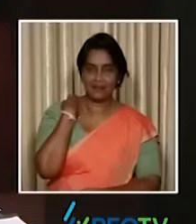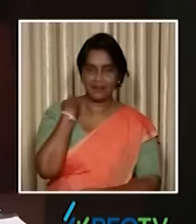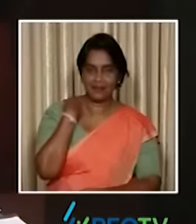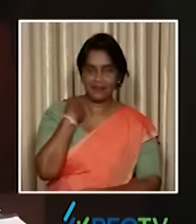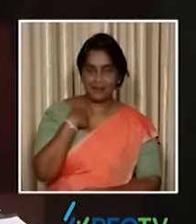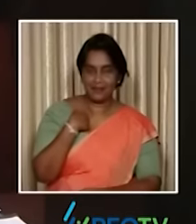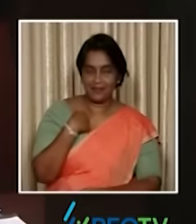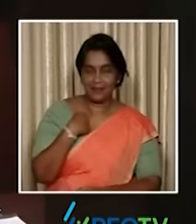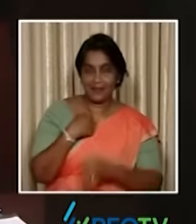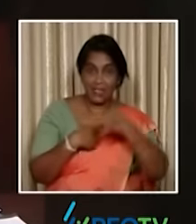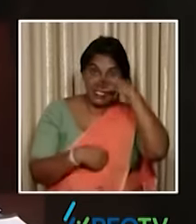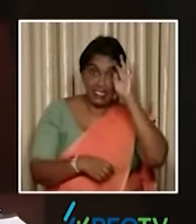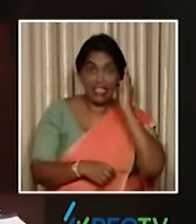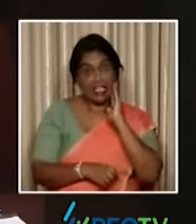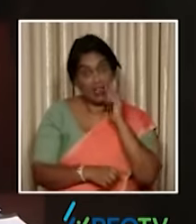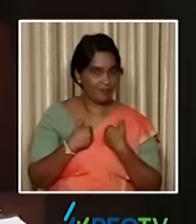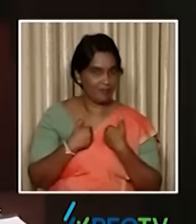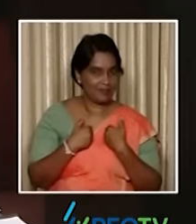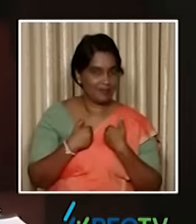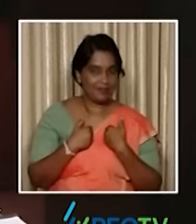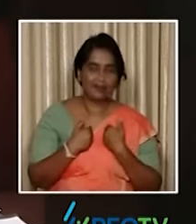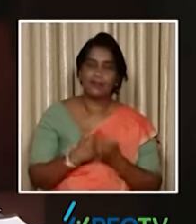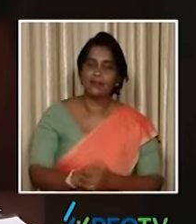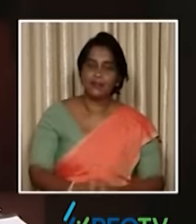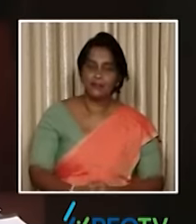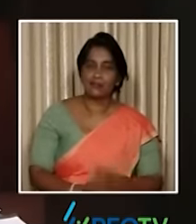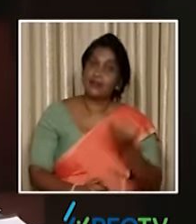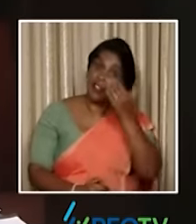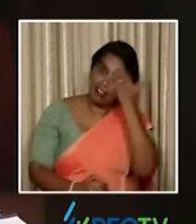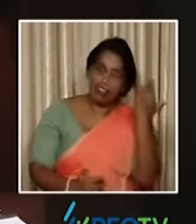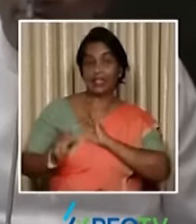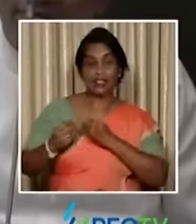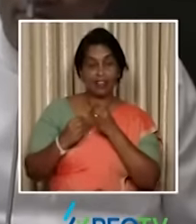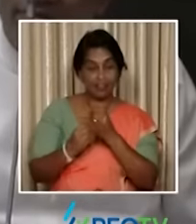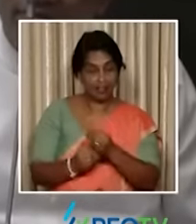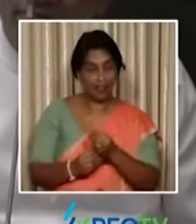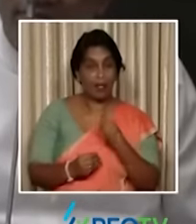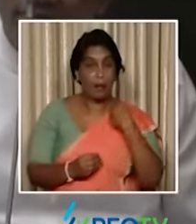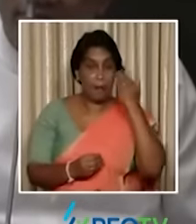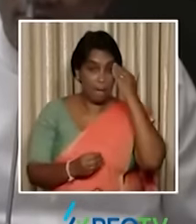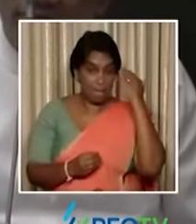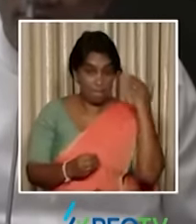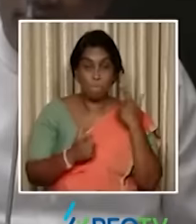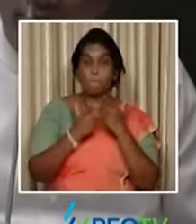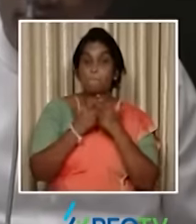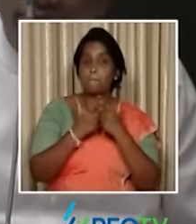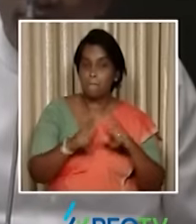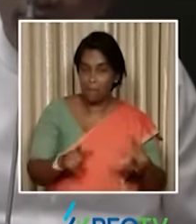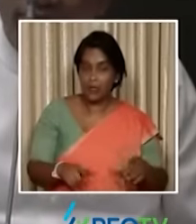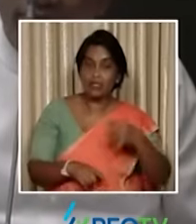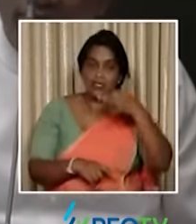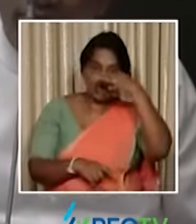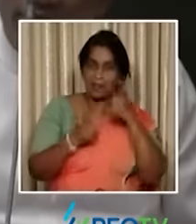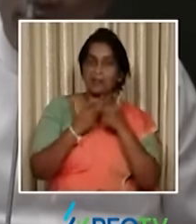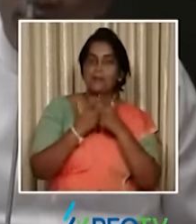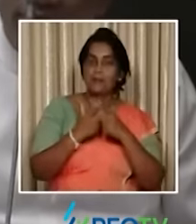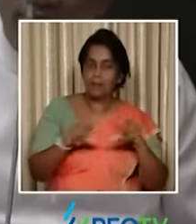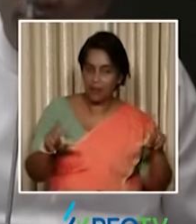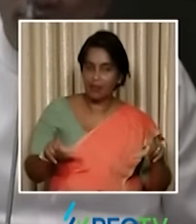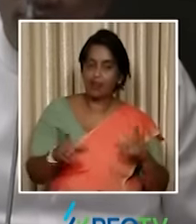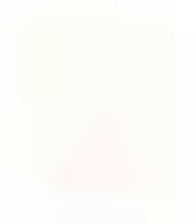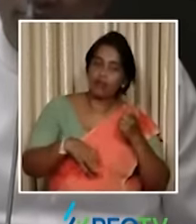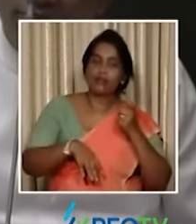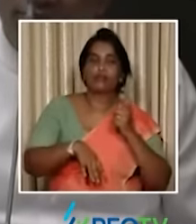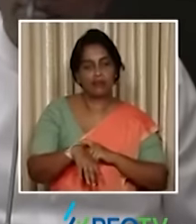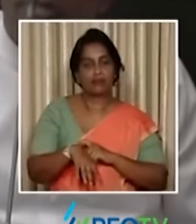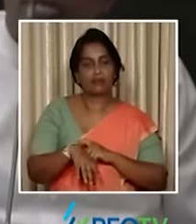දෙන්න. සිංහලෙනු ඉංග්‍රීසියෙනු දෙකම ලෑස්ති. ඕනනම් ද්‍රවිඩ භාෂාවෙනුත් ලෑස්ති. මගේ අම්මගේ භාෂාවෙන් සිංහල භාෂාවෙන් ඕනෙම